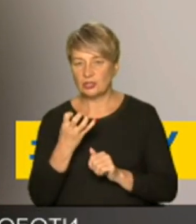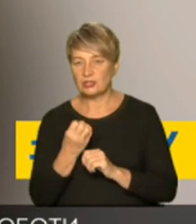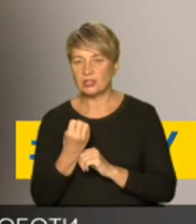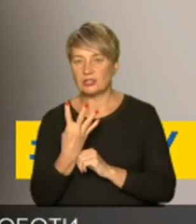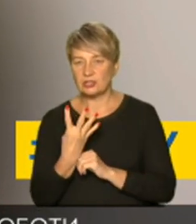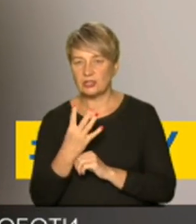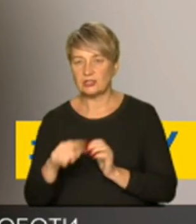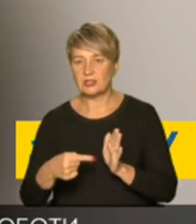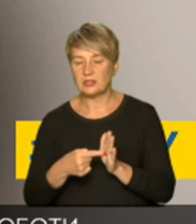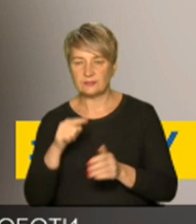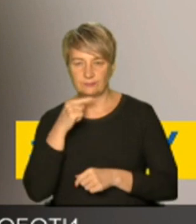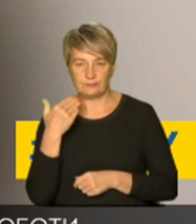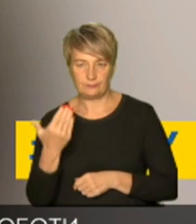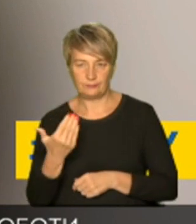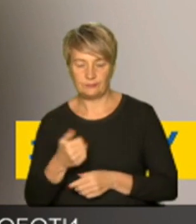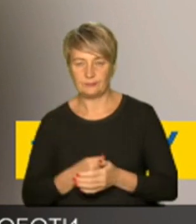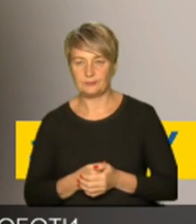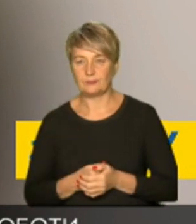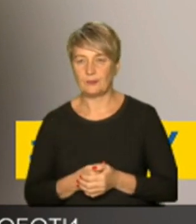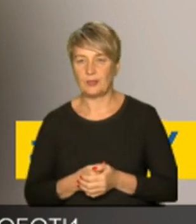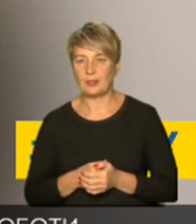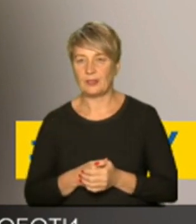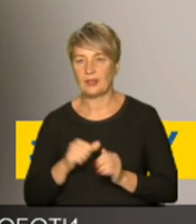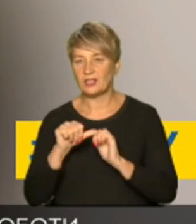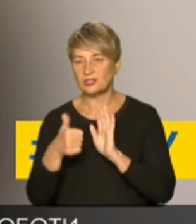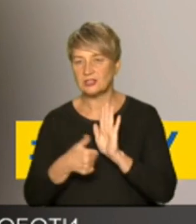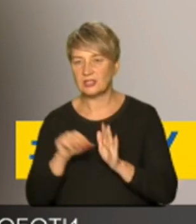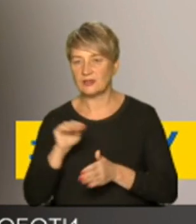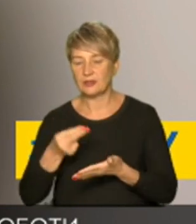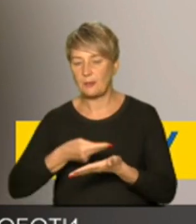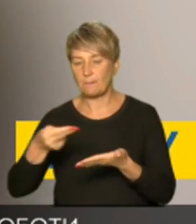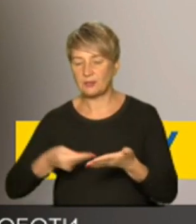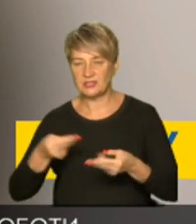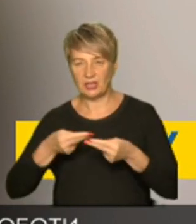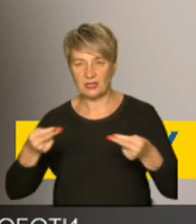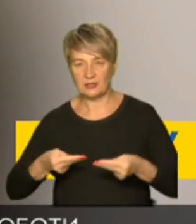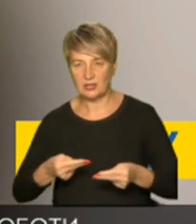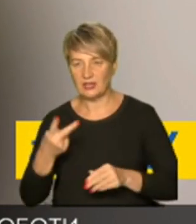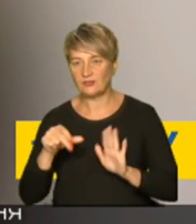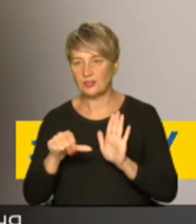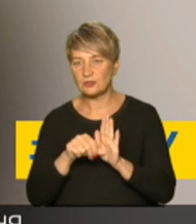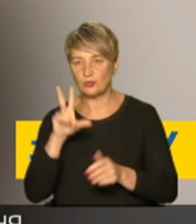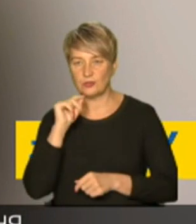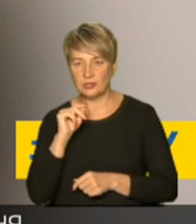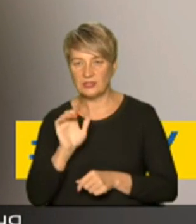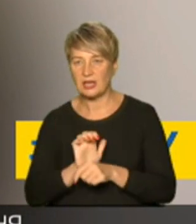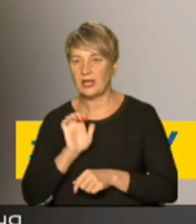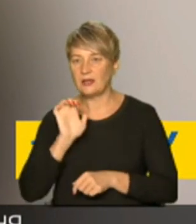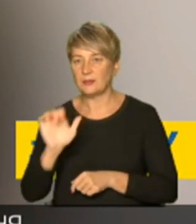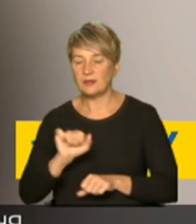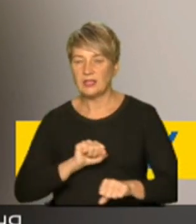по должности гранатометчик. 16 февраля я подписал контракт. 26 числа нас отправляют в